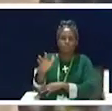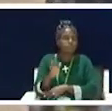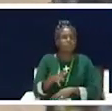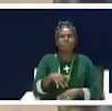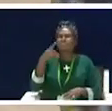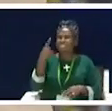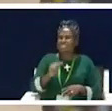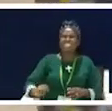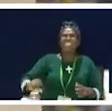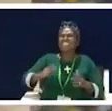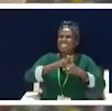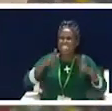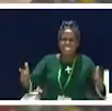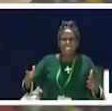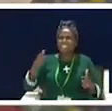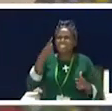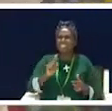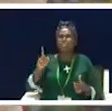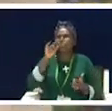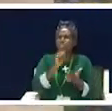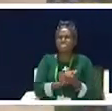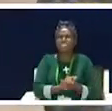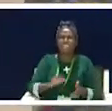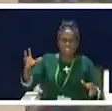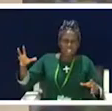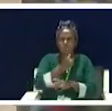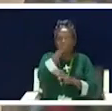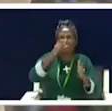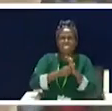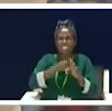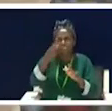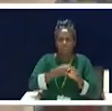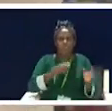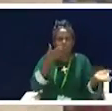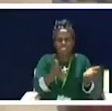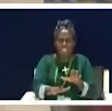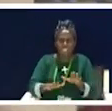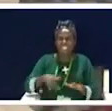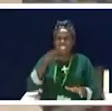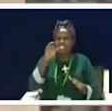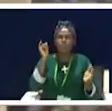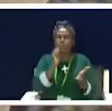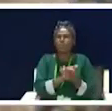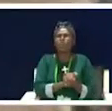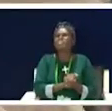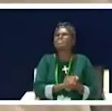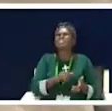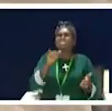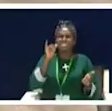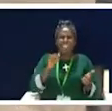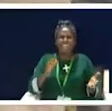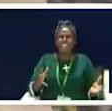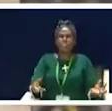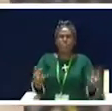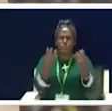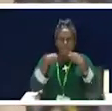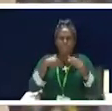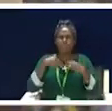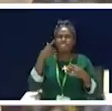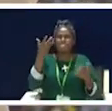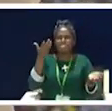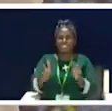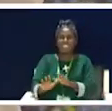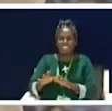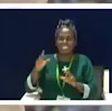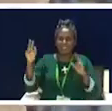oko farao. Aba to gba kokon lowo iku. Aba to fokosi boji. Aba to gbe iku mi ni isegun.